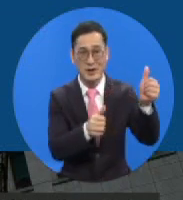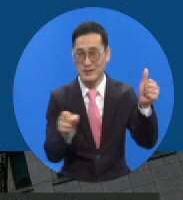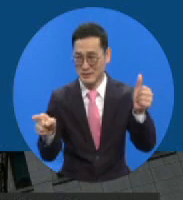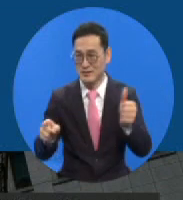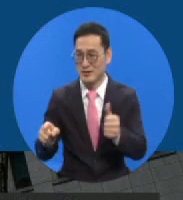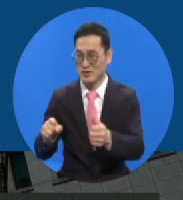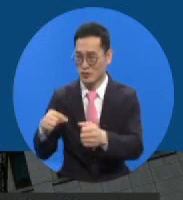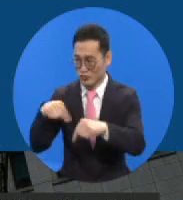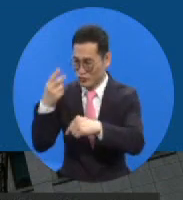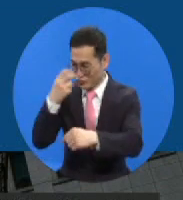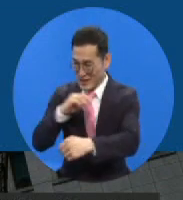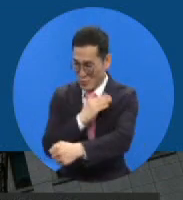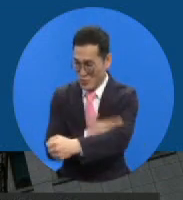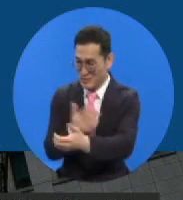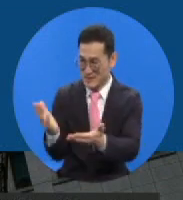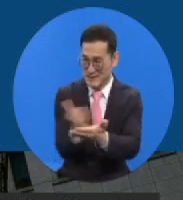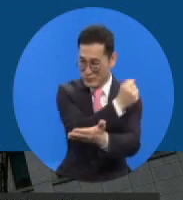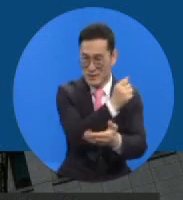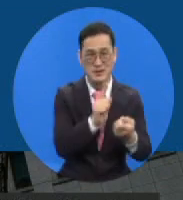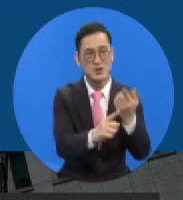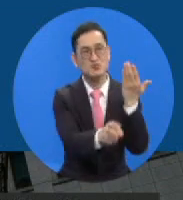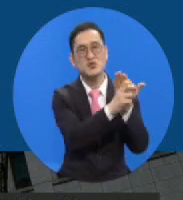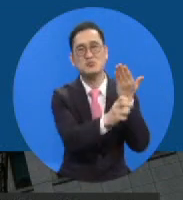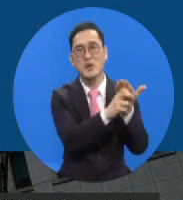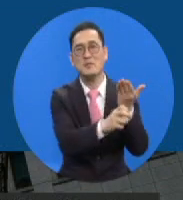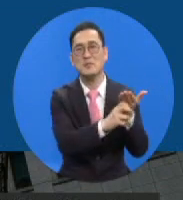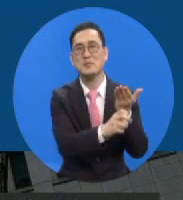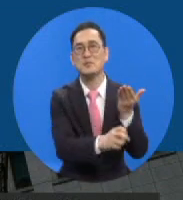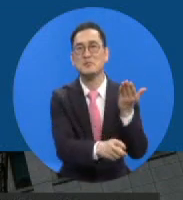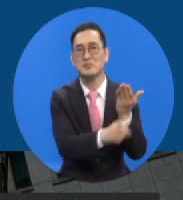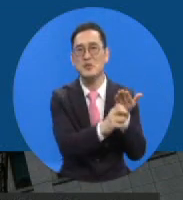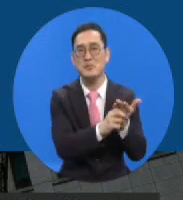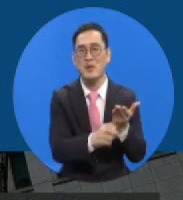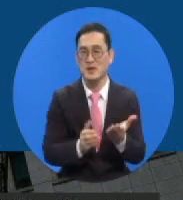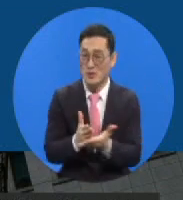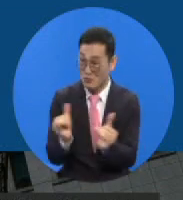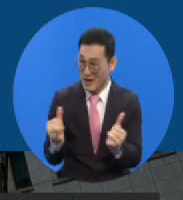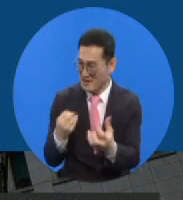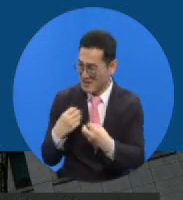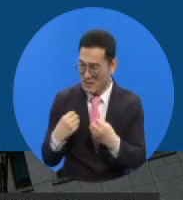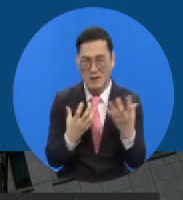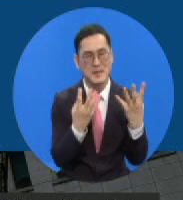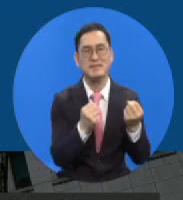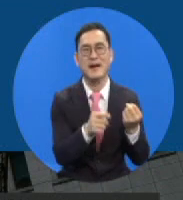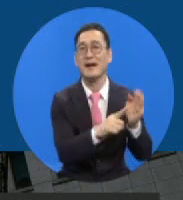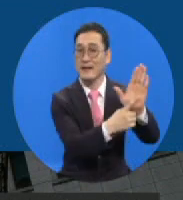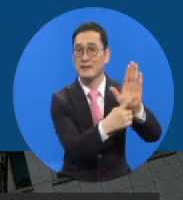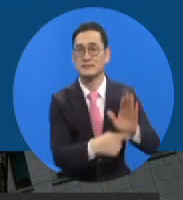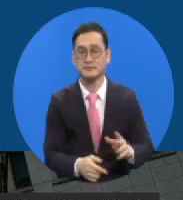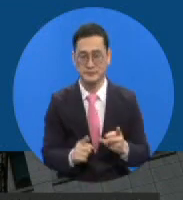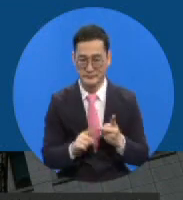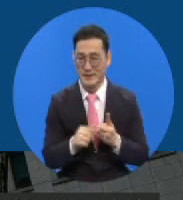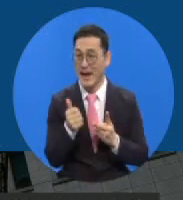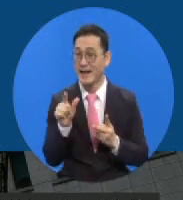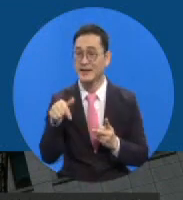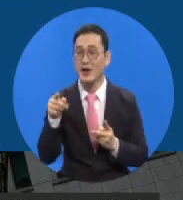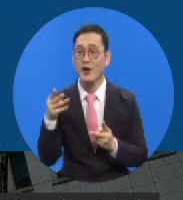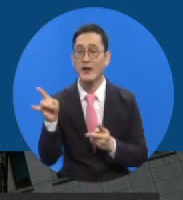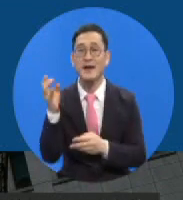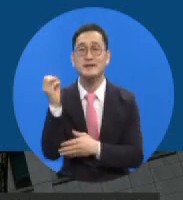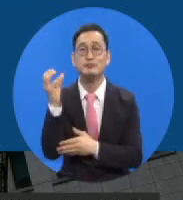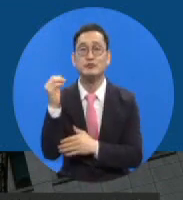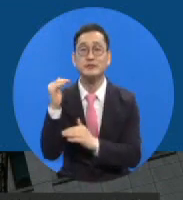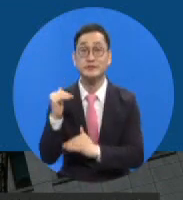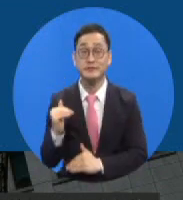지적이 적절하다라는 답변이 반응이 경향신문에 실렸고 오늘 한겨레 신문에는요. 한겨레 신문은